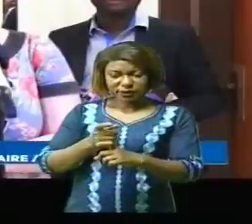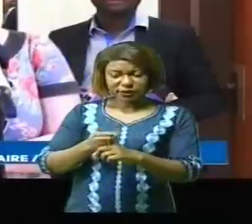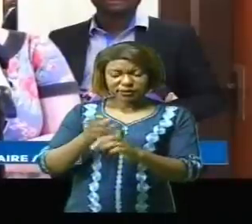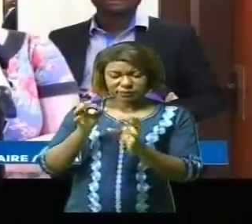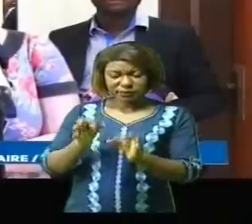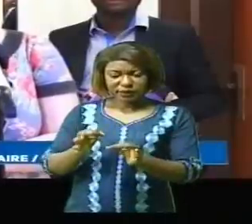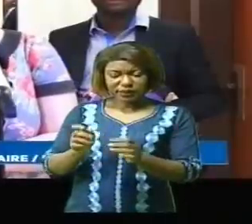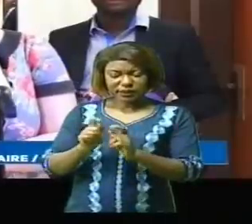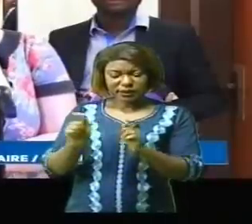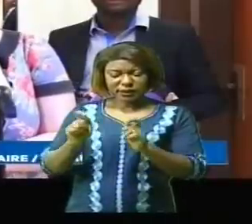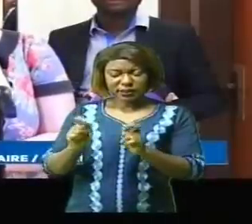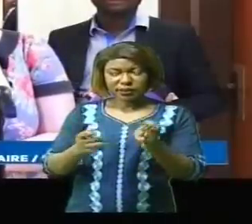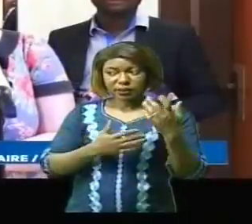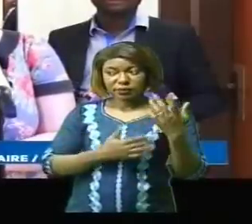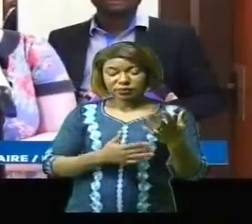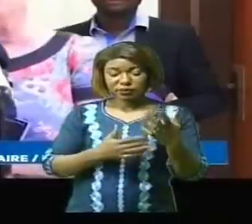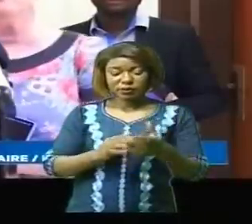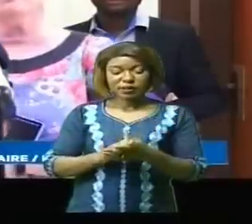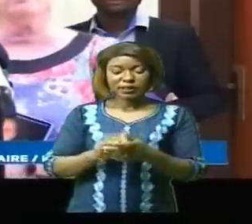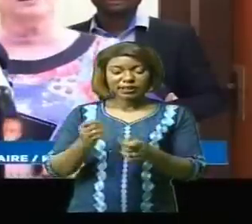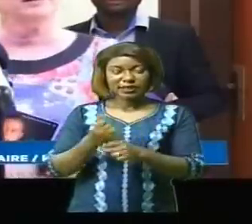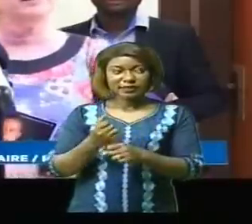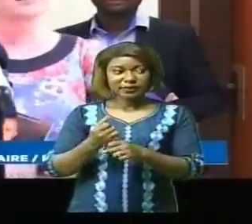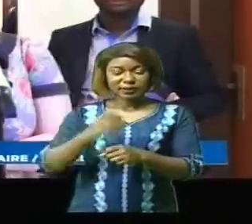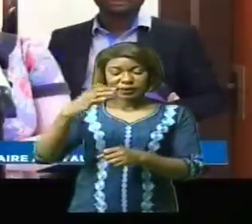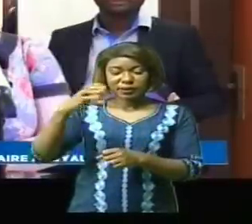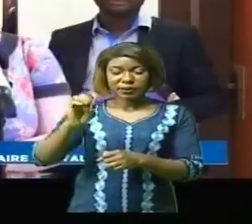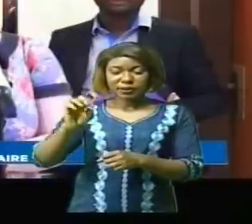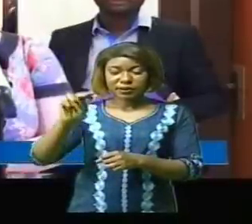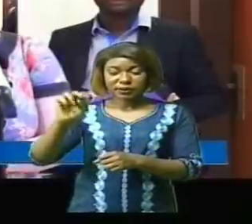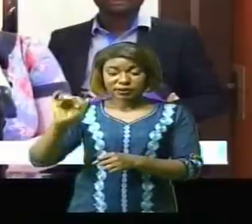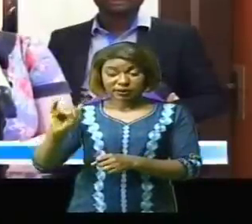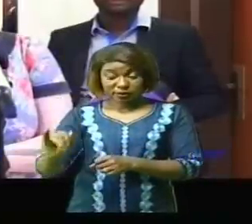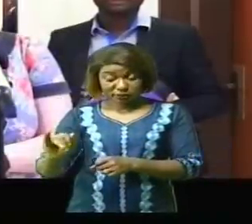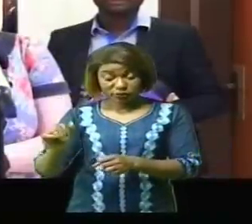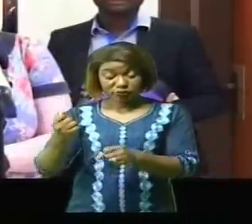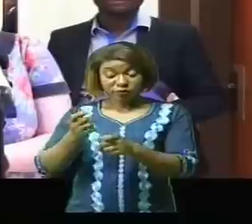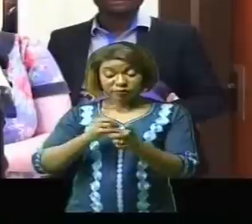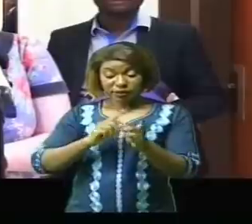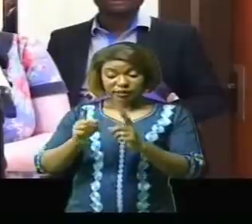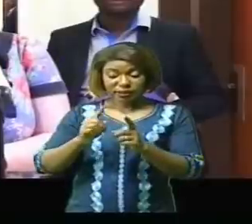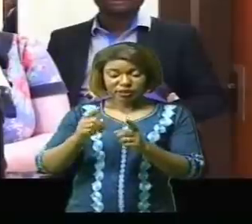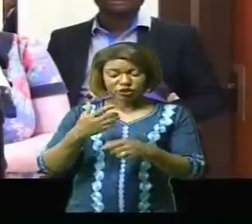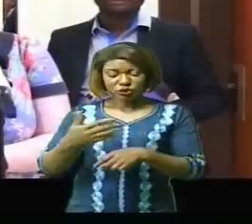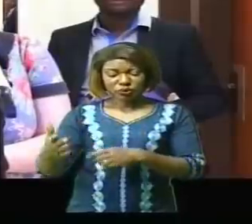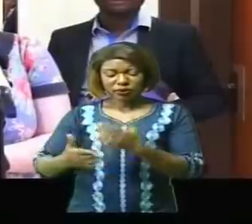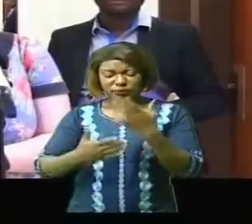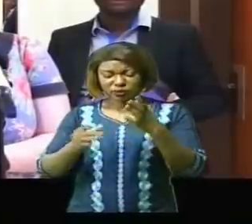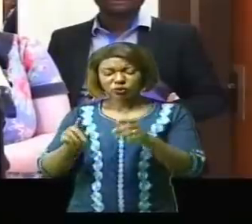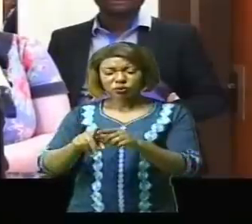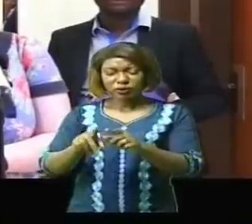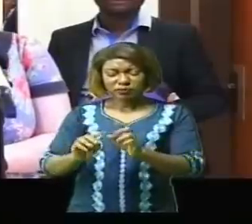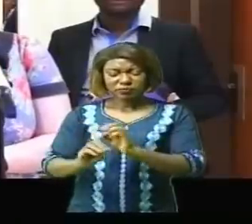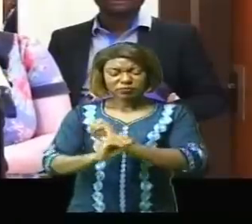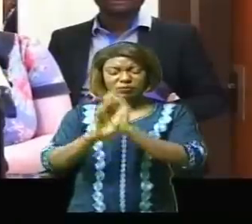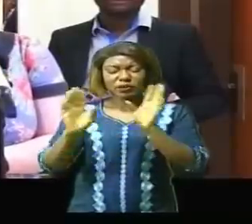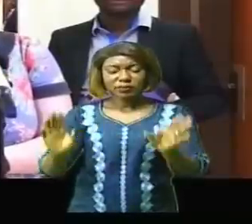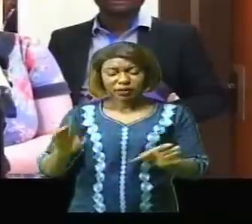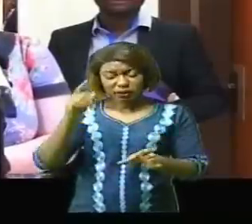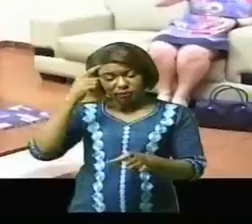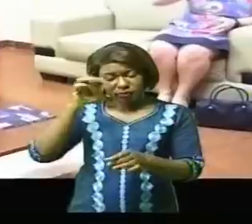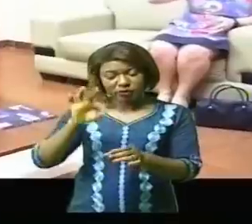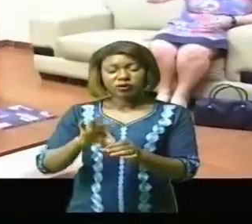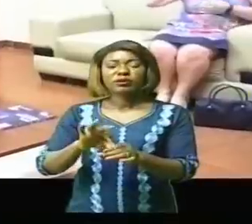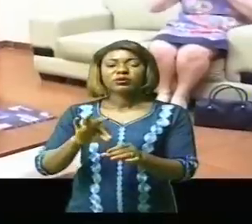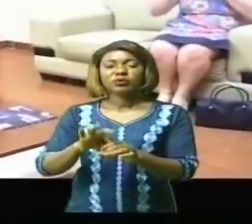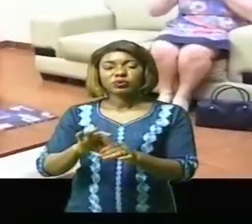très important de travail de la CENI. Nous avons parlé de la nécessité d'avoir la transparence pour le peuple de la